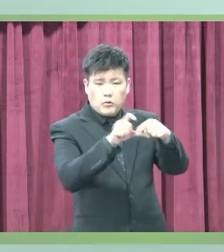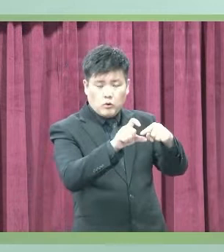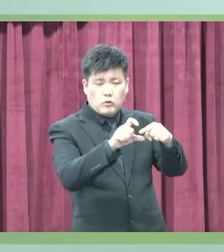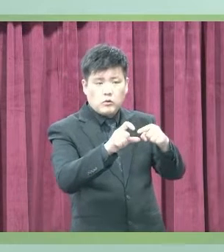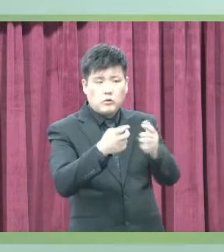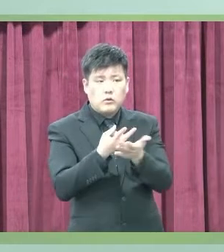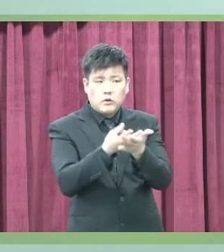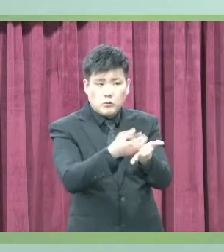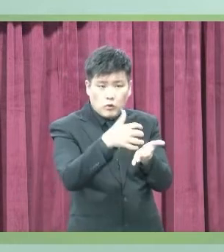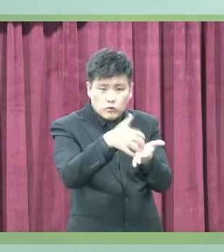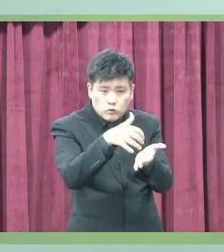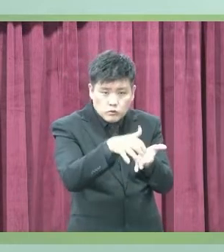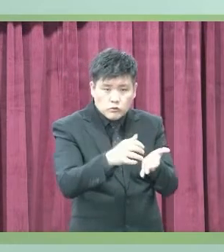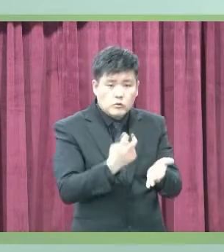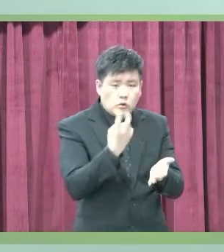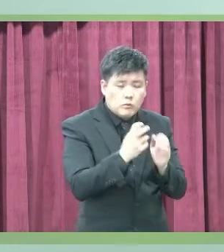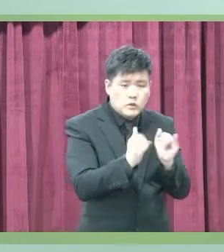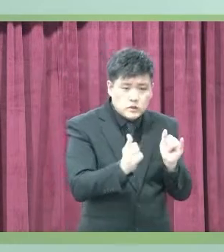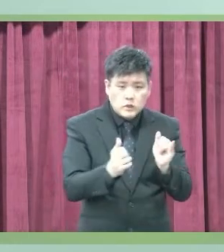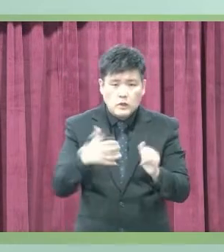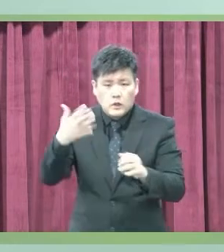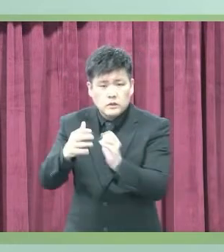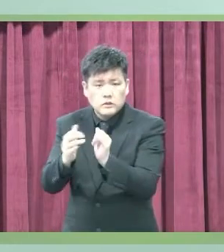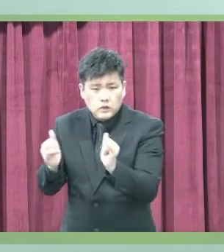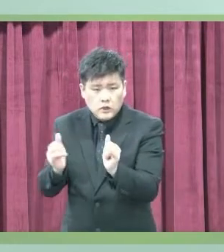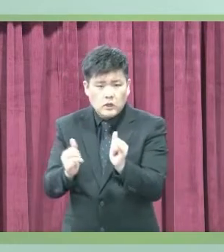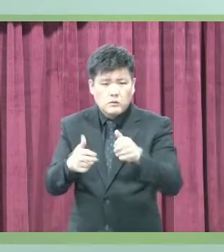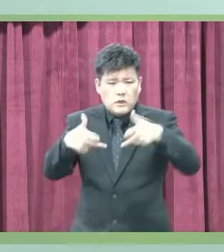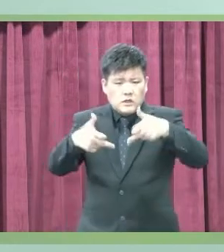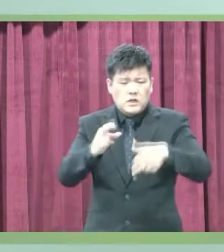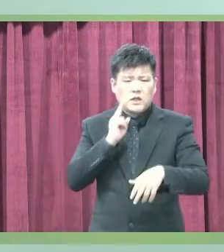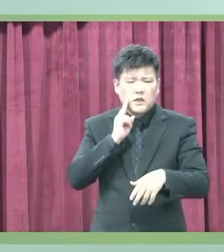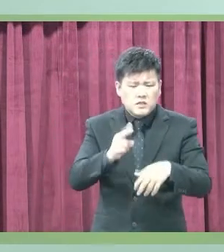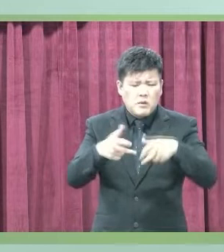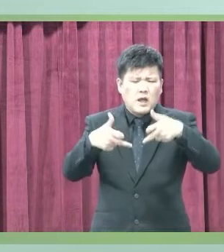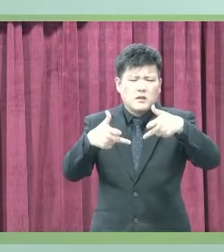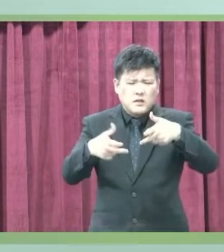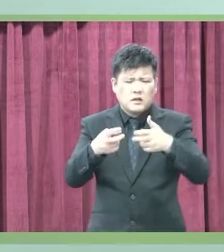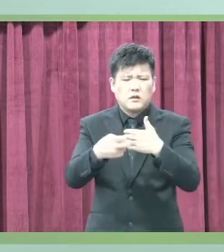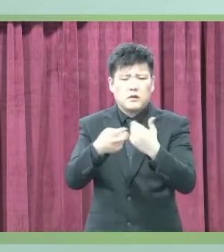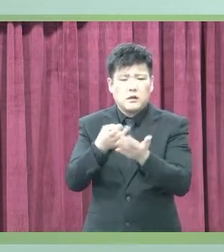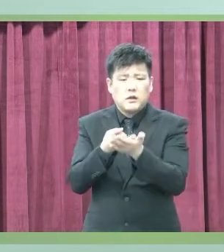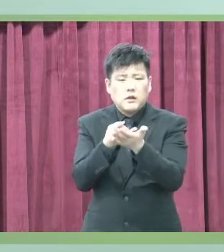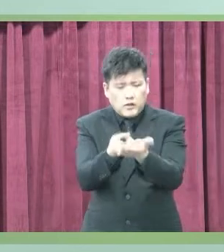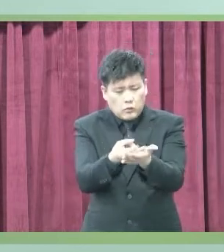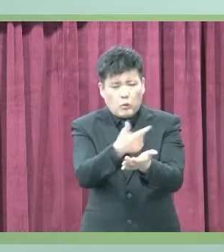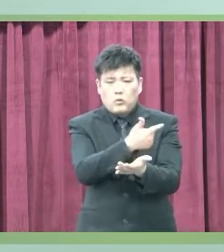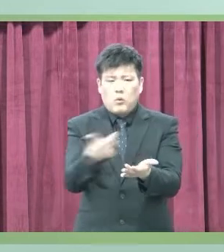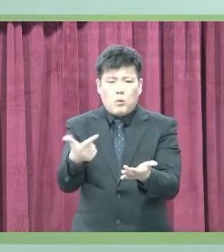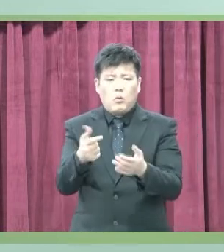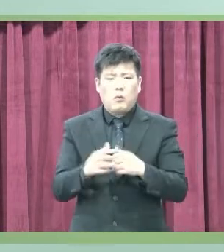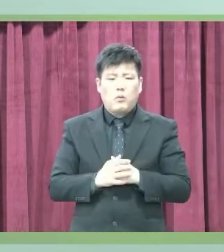일수는 검진 수검자 및 미수검자 모두 장애 정도가 심한 장애인이 더 높습니다. 입내원 일수와